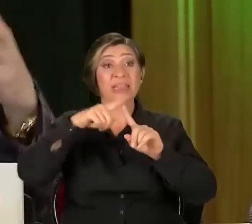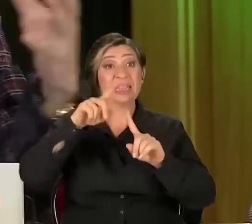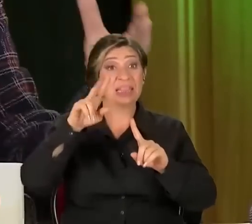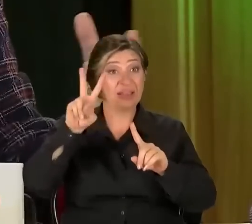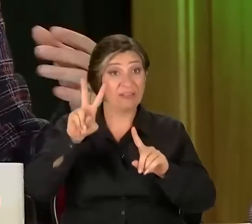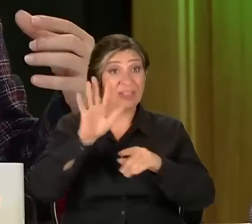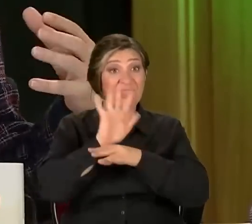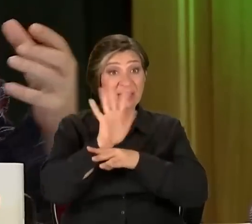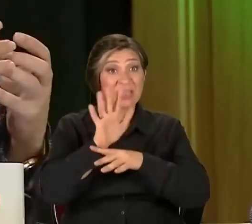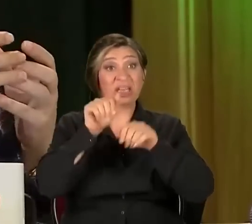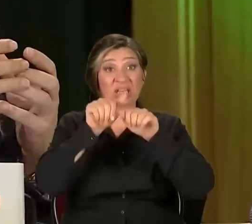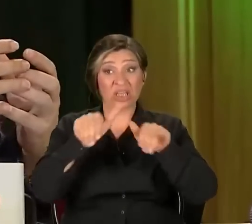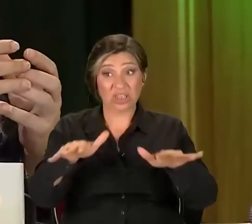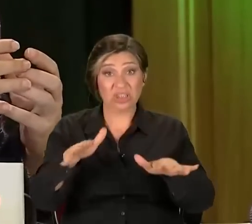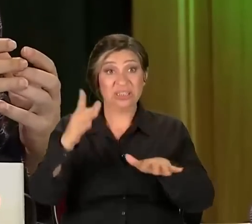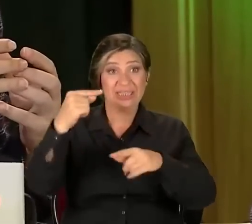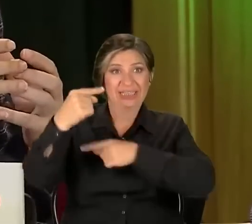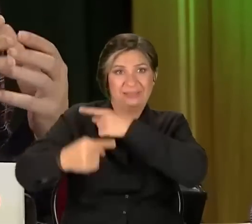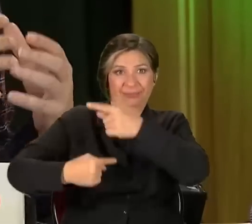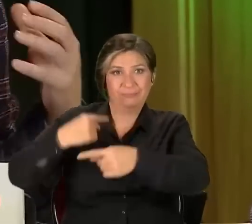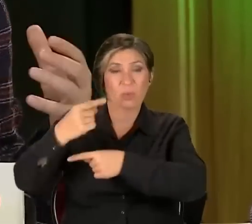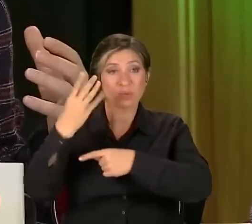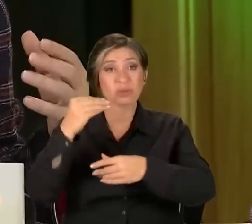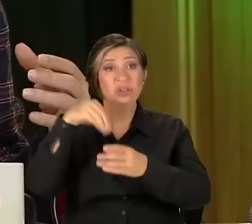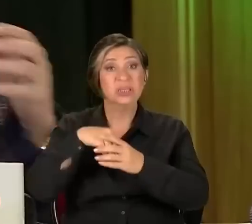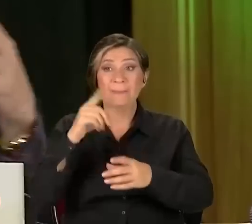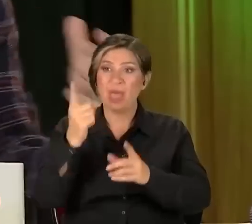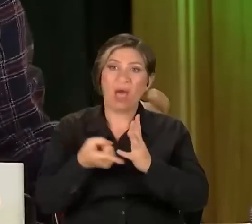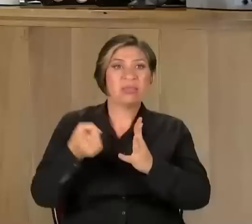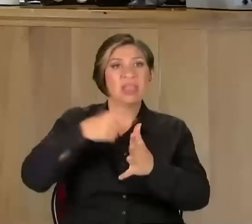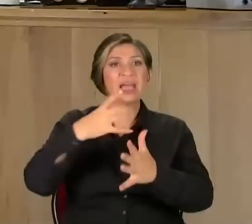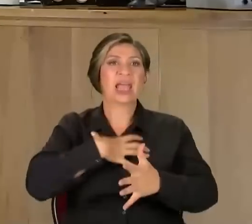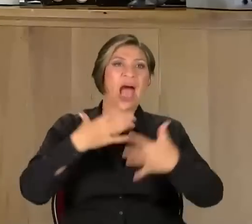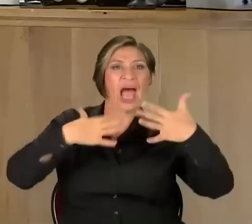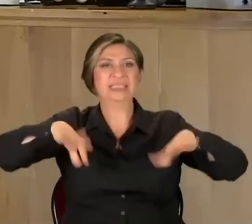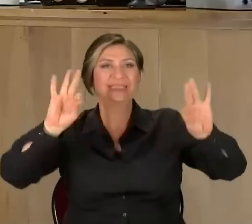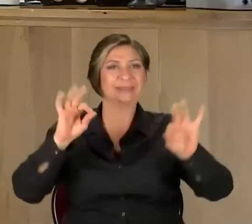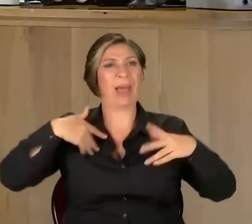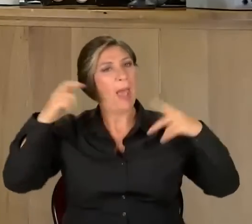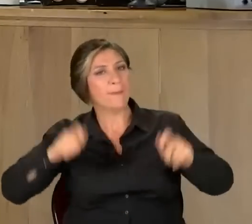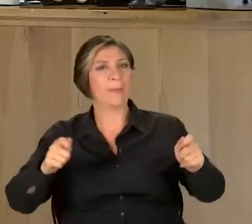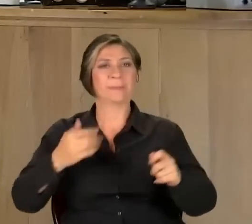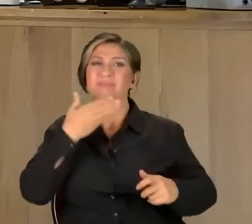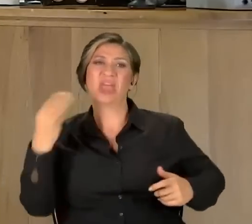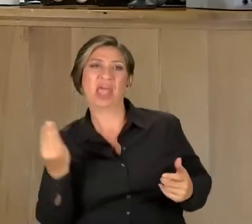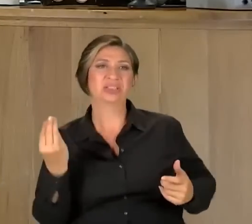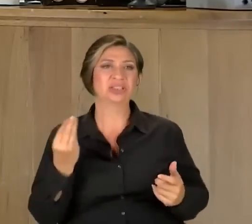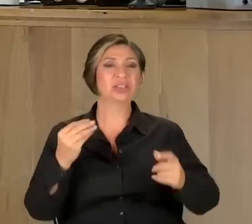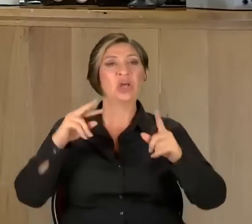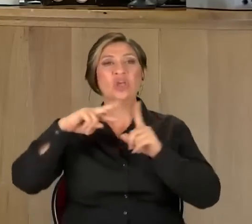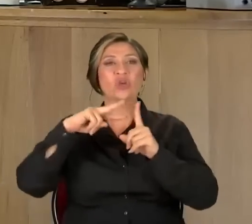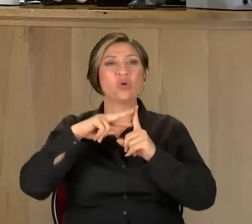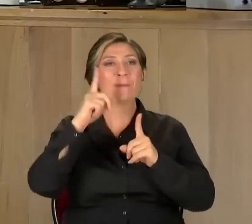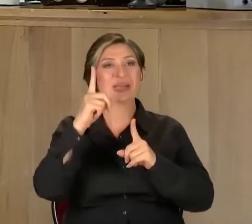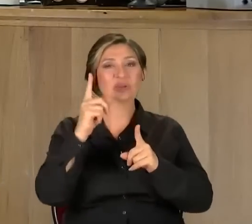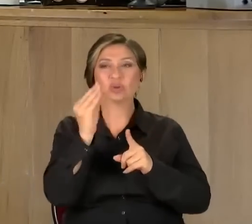televizyon yayıncı kimliğinden geldiği için bir anda kendini her şeyi yapmaya hazır, genç, YouTuber